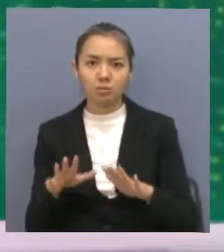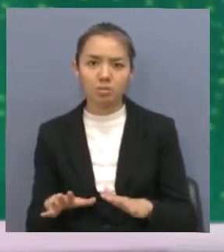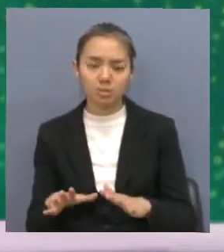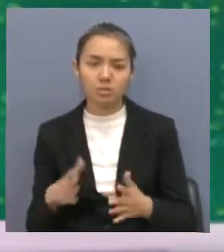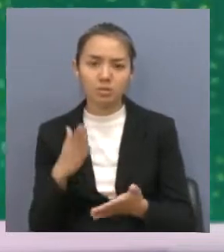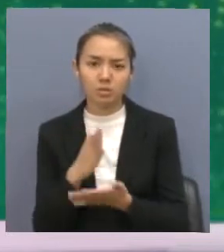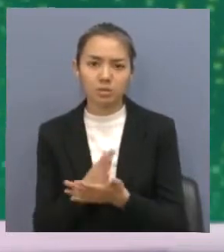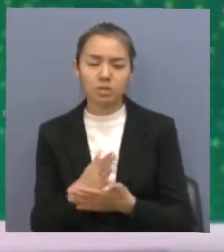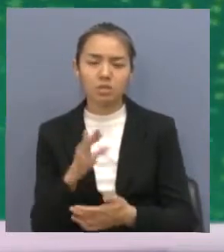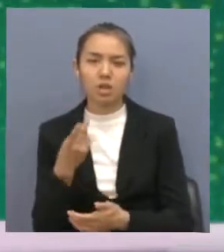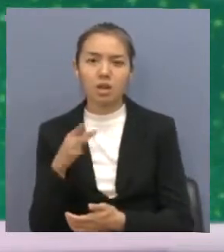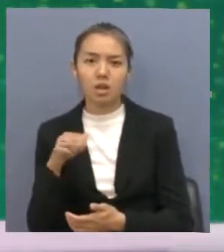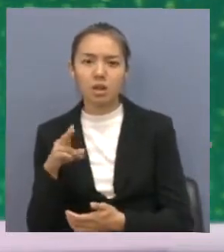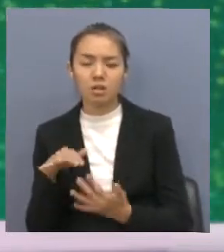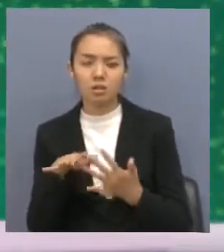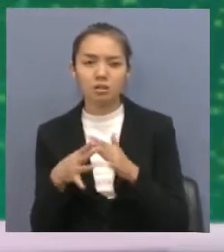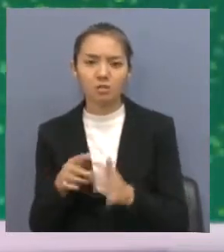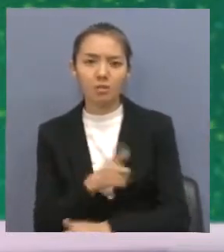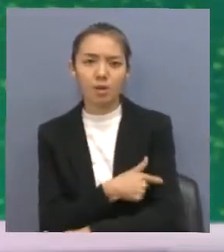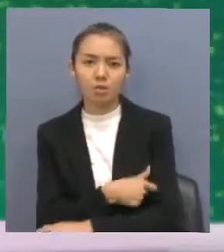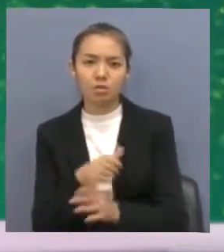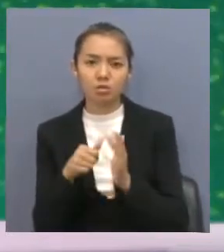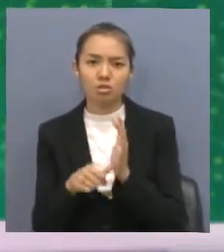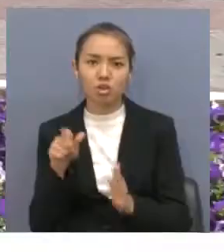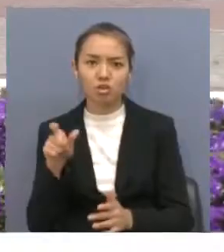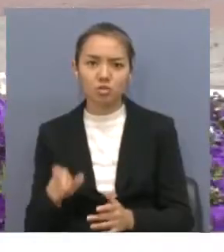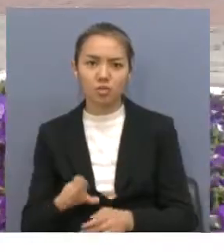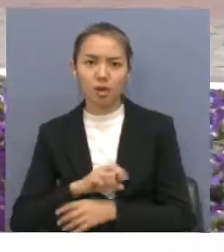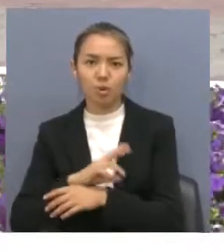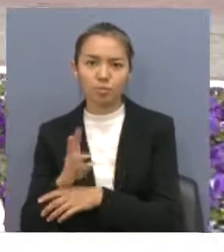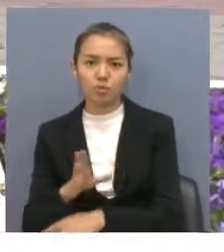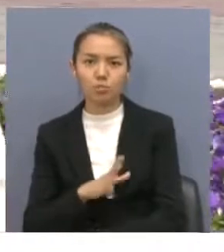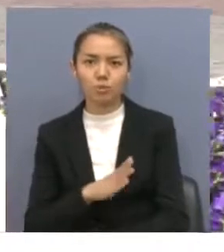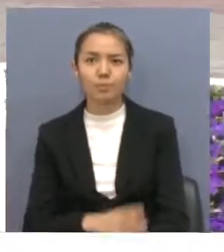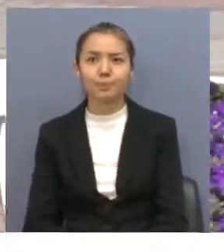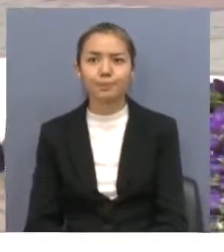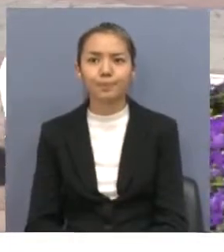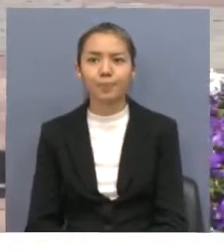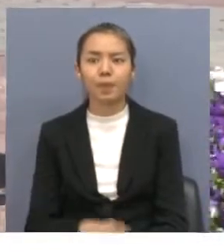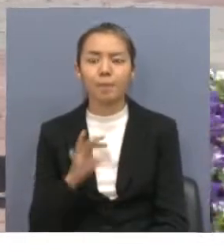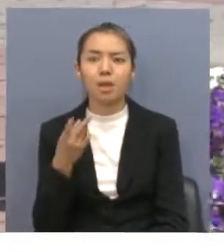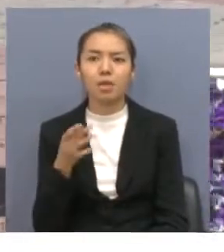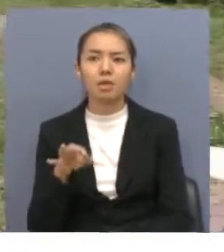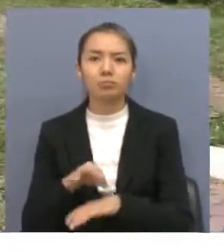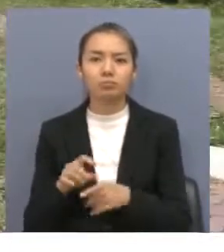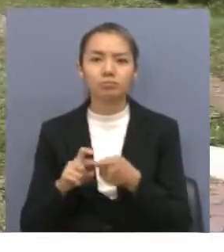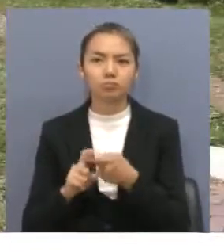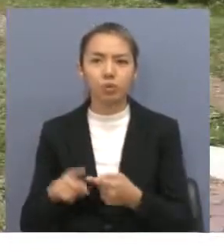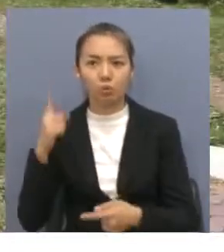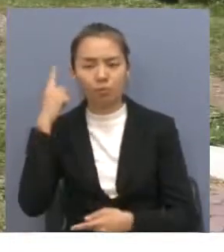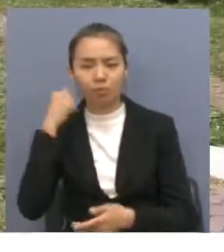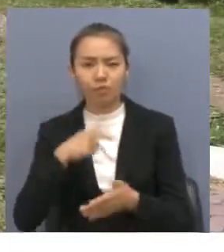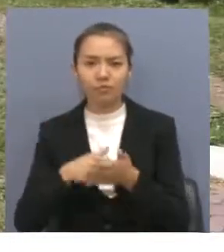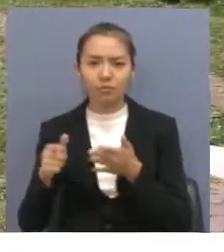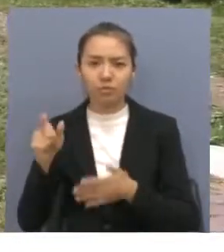бөлімше болса, Шағалалы ауылындағы аурухана 60 адамға шақталған. Амангелді Әлкенов қауіпті дертті жеңе білген